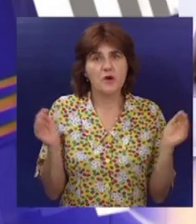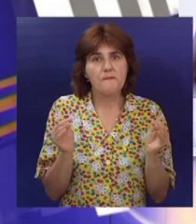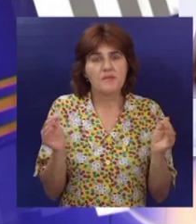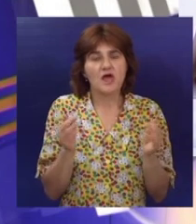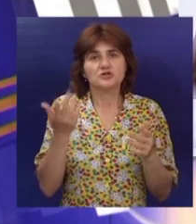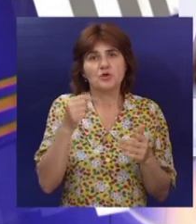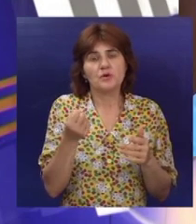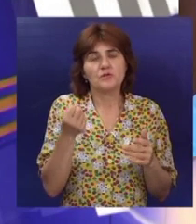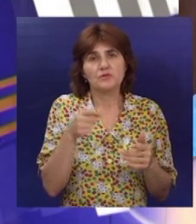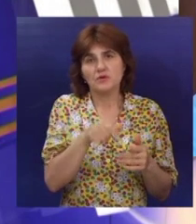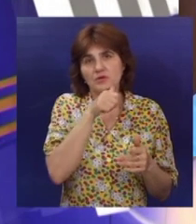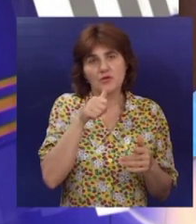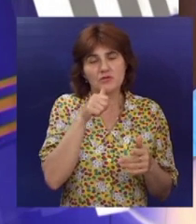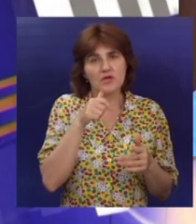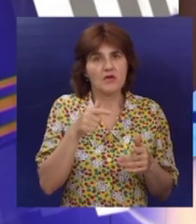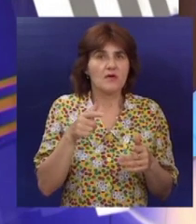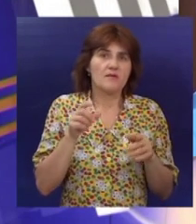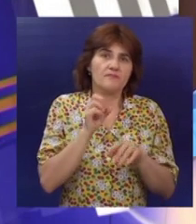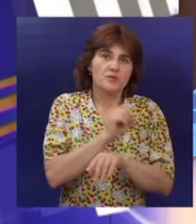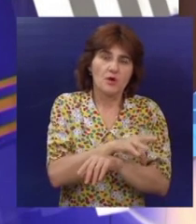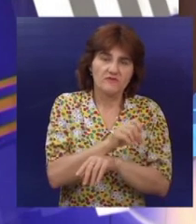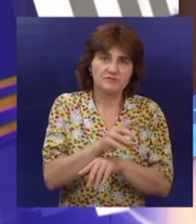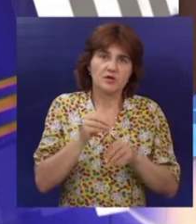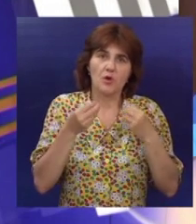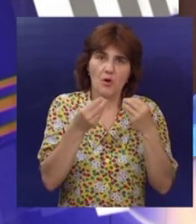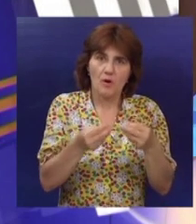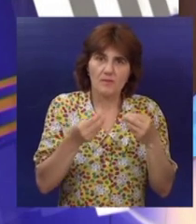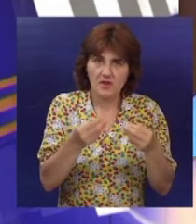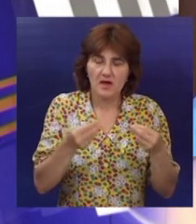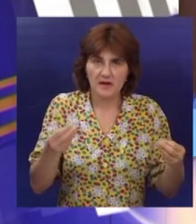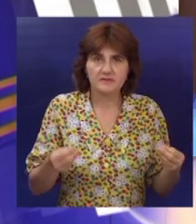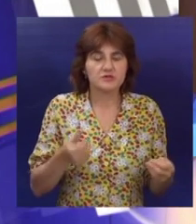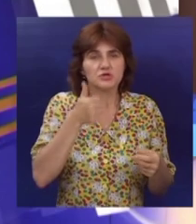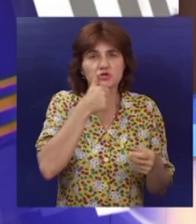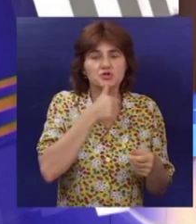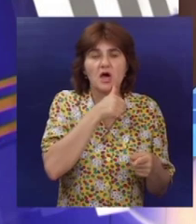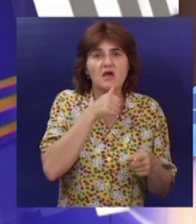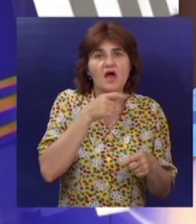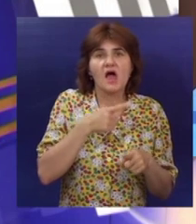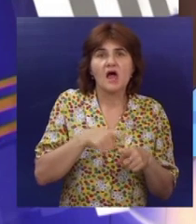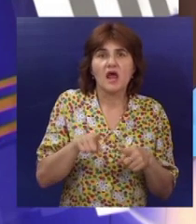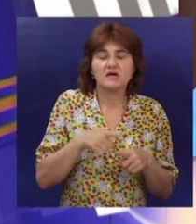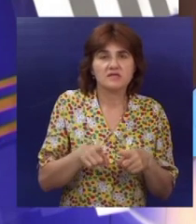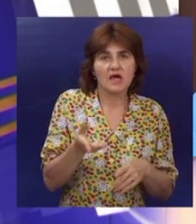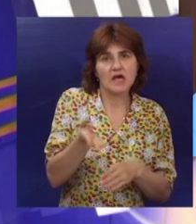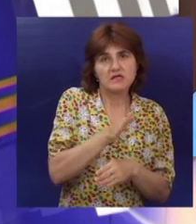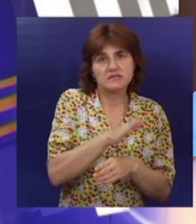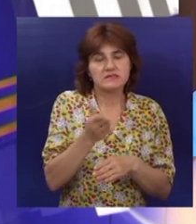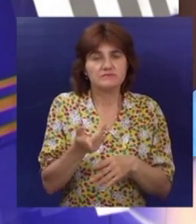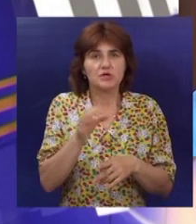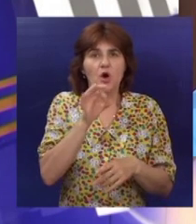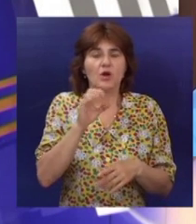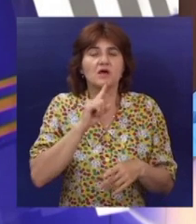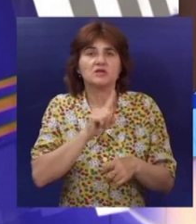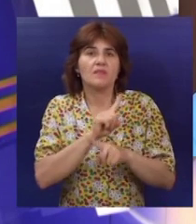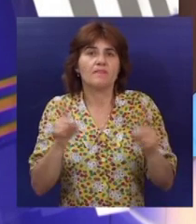proizvedenog brašna. Vaspitači su im objasnili šta je razlika između organskog i neorganskog voća i